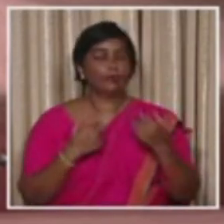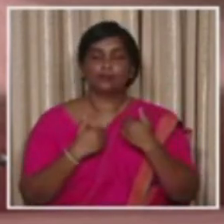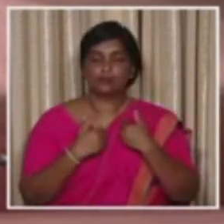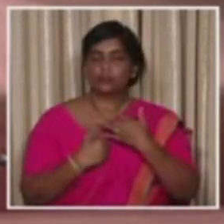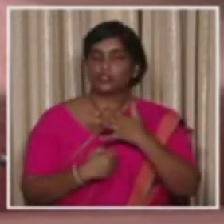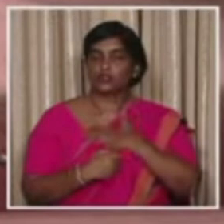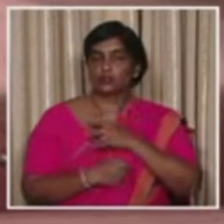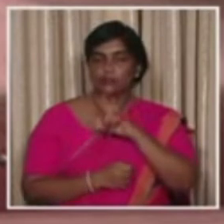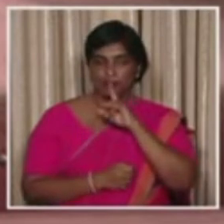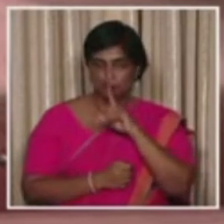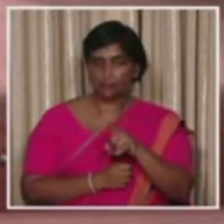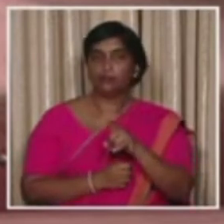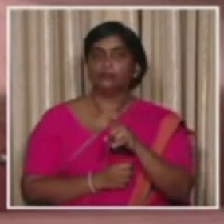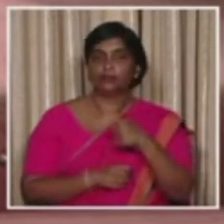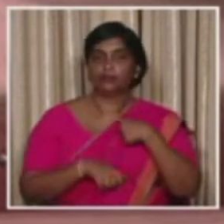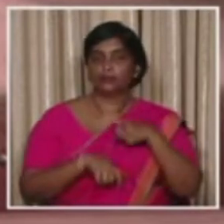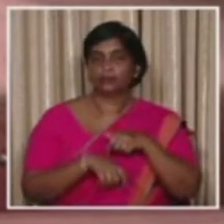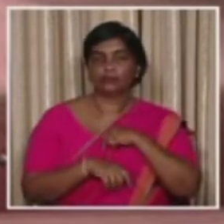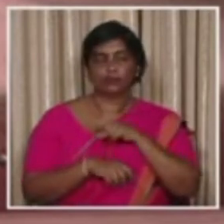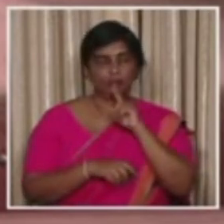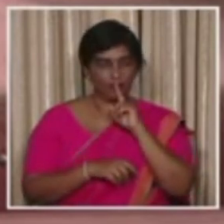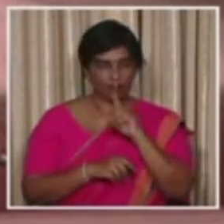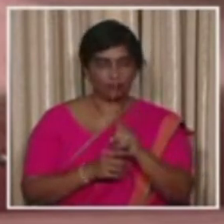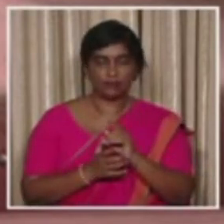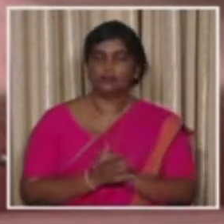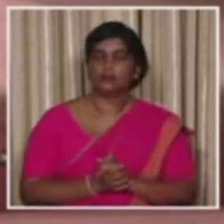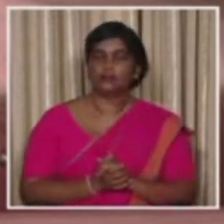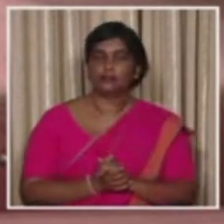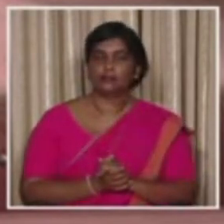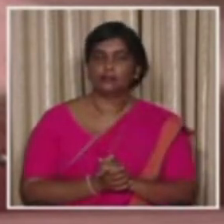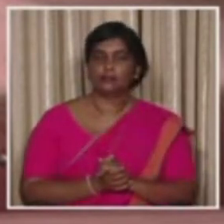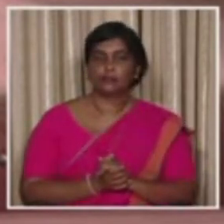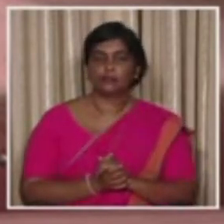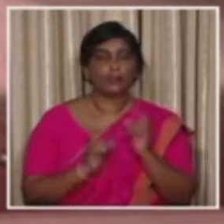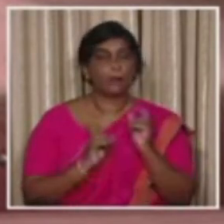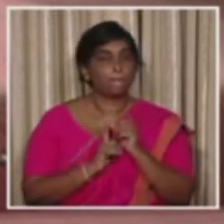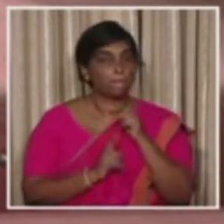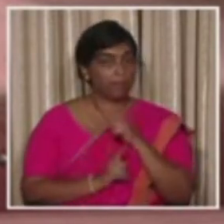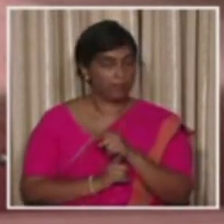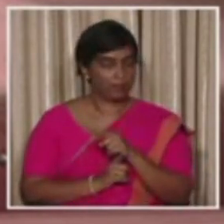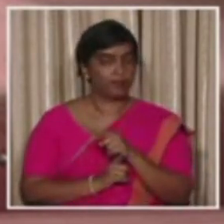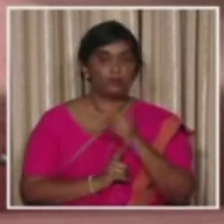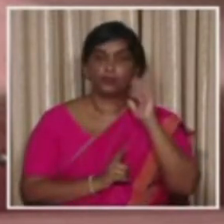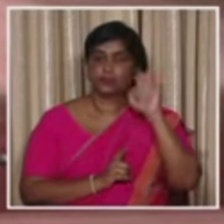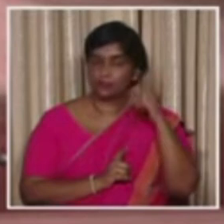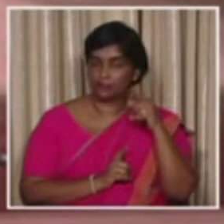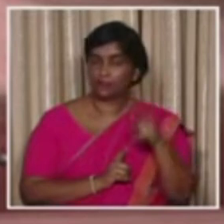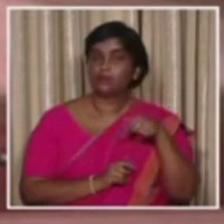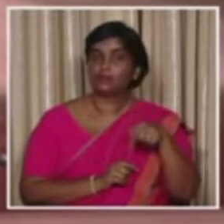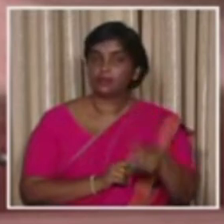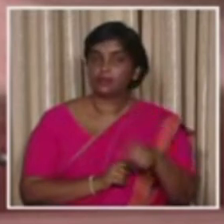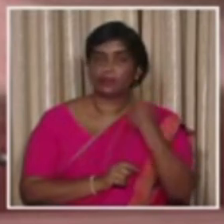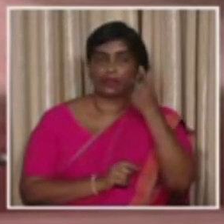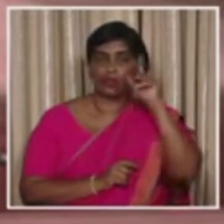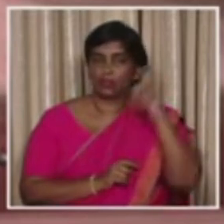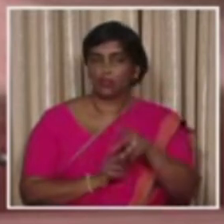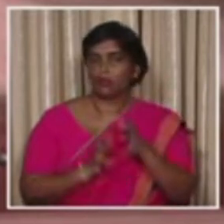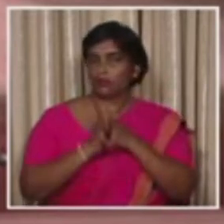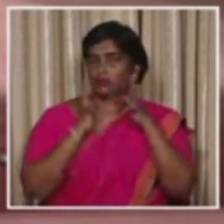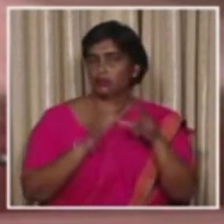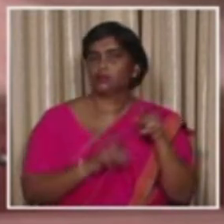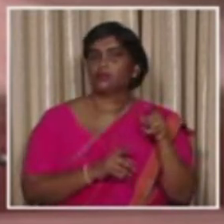நாங்கள் சொல்லிக்கொள்ள விரும்புகின்றேன். அங்கேயும் இதே போன்றுதான், அங்கே ஏறக்குறைய 12,000 மக்களுக்கு மேல் கொலை செய்யப்பட்டிருக்கிறார்கள்